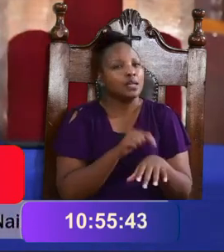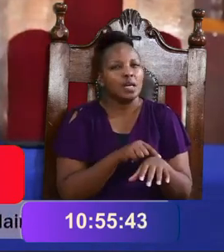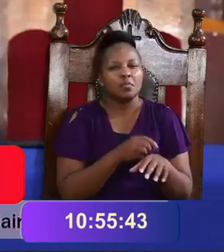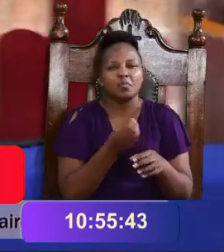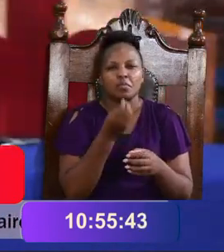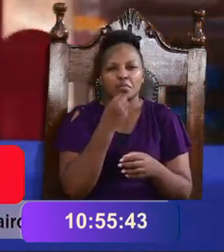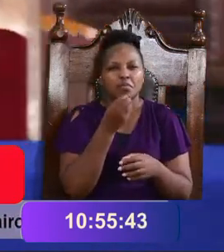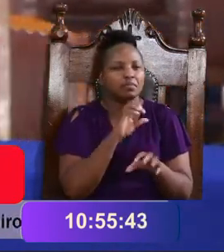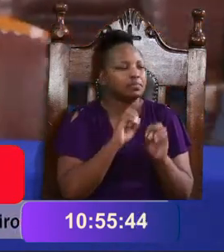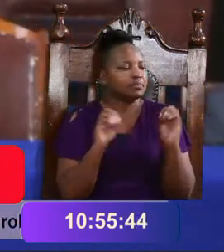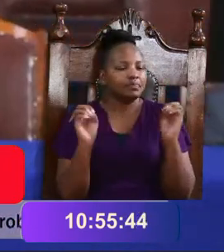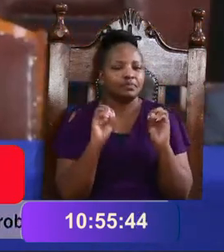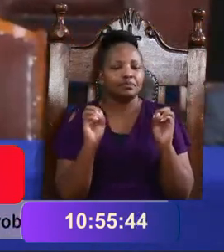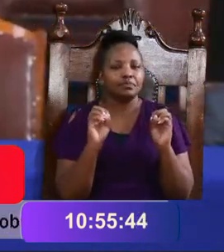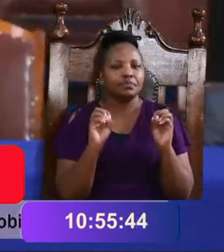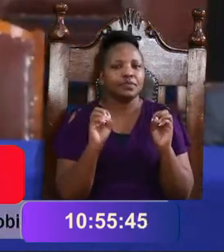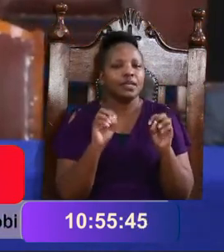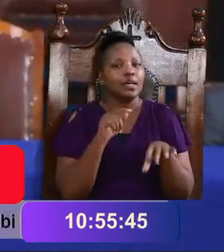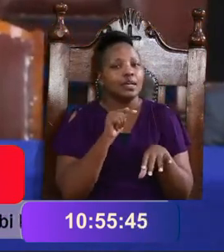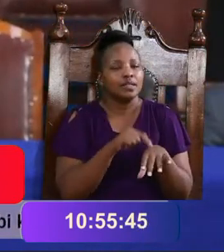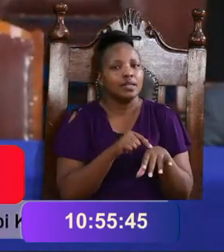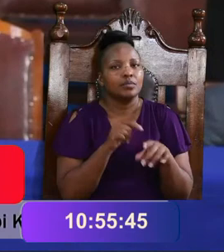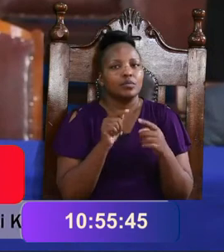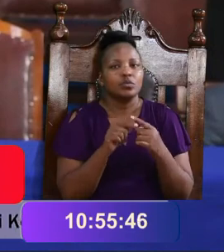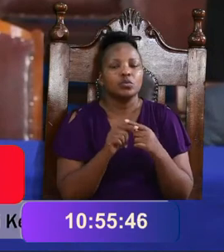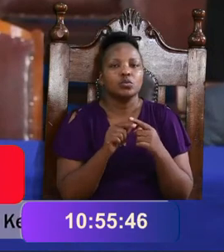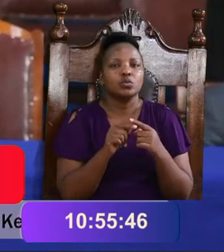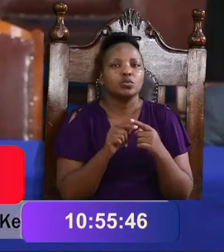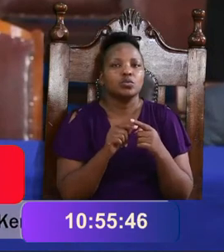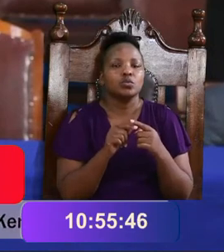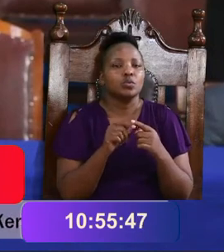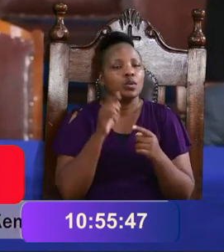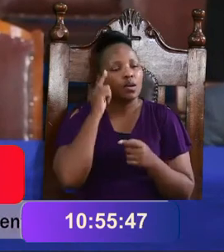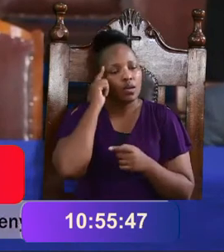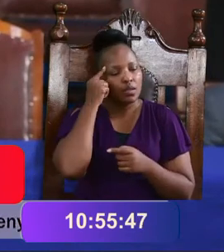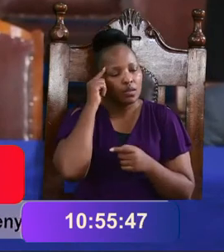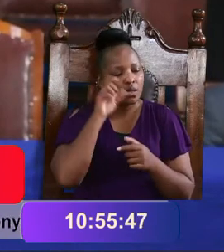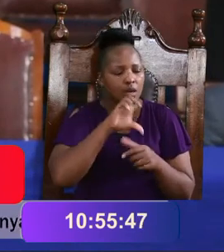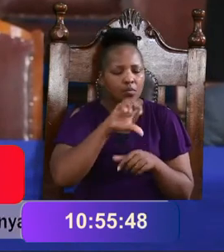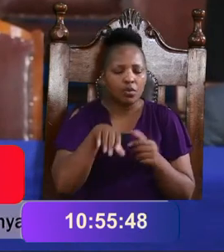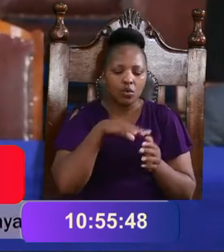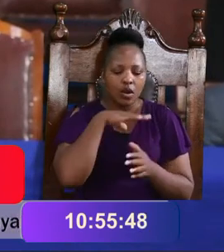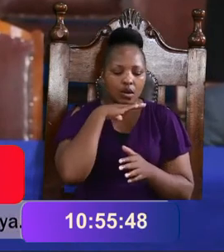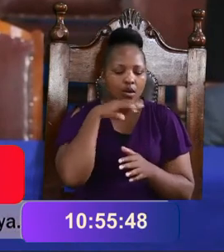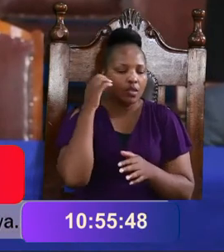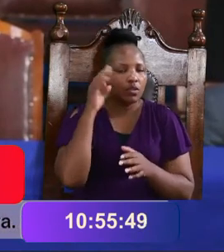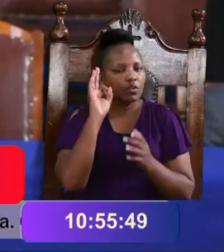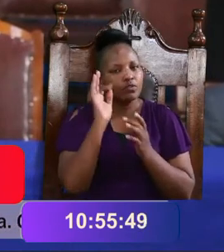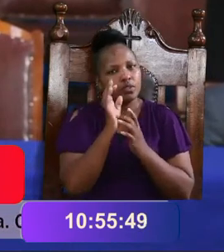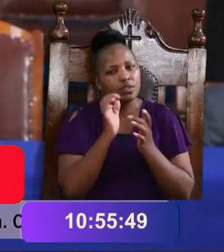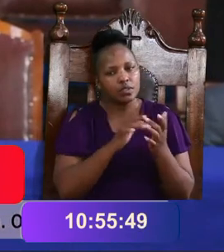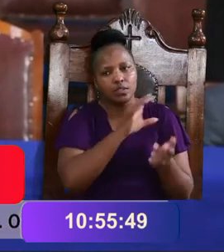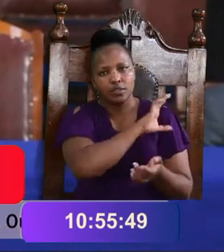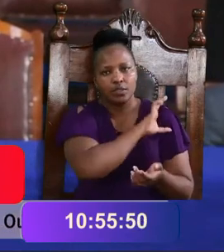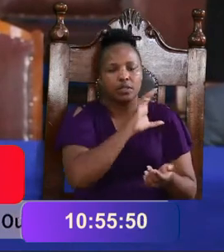partying. Ni wakati kwa sababu tunafikiria juu ya kifo chake Bwana Yesu